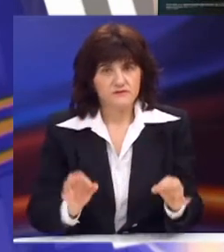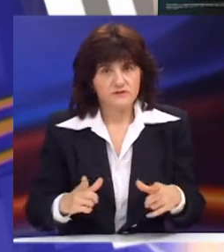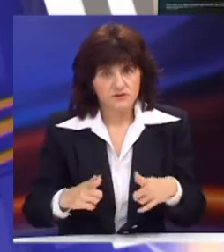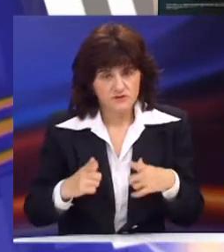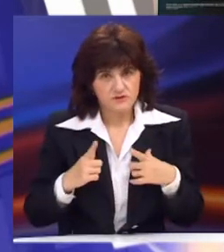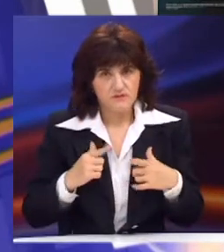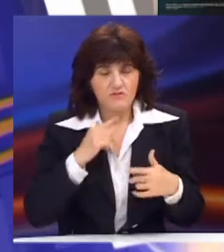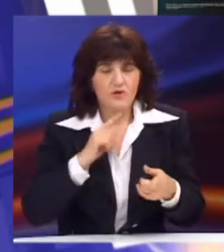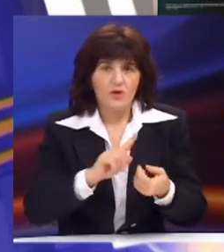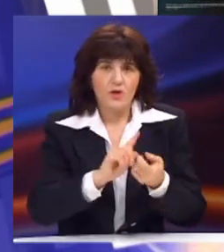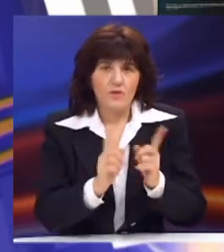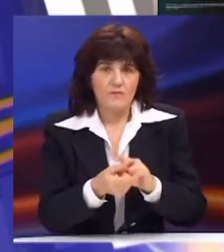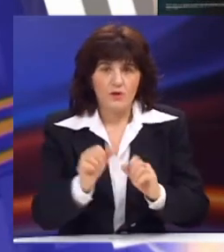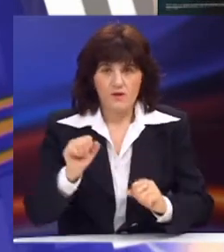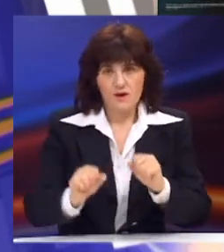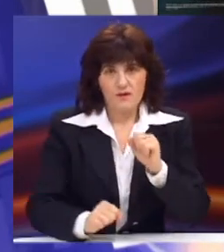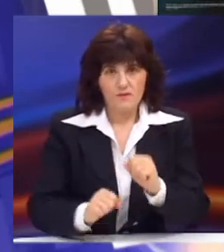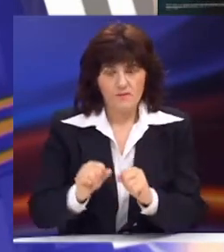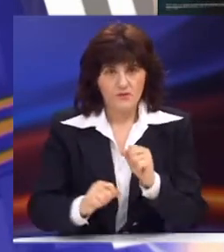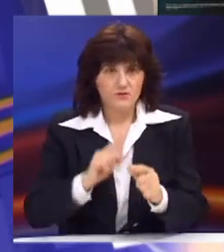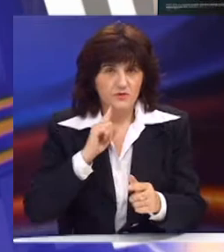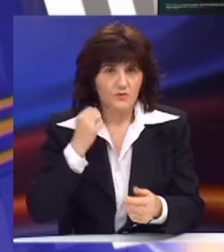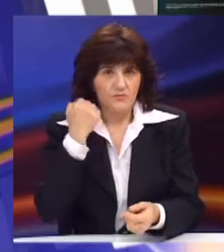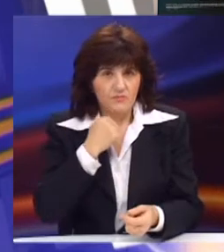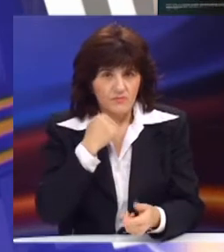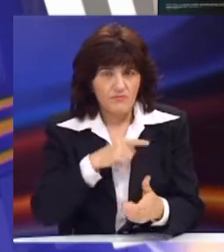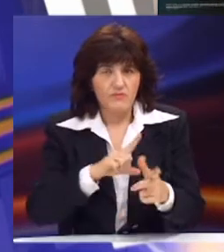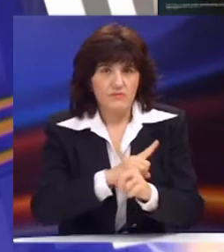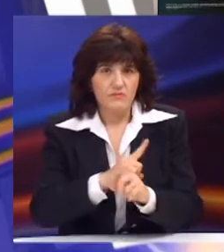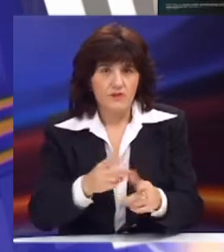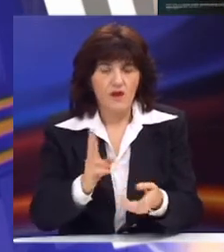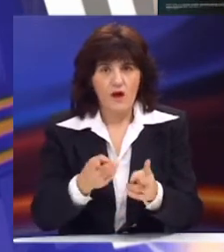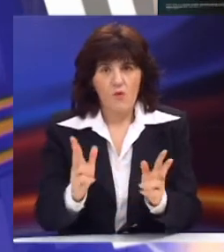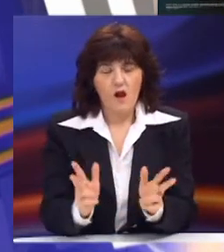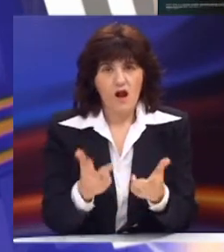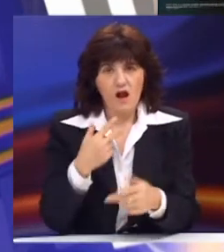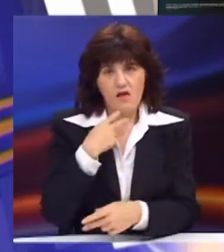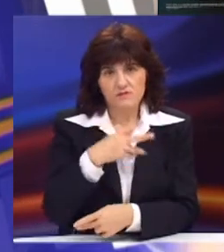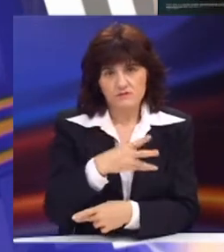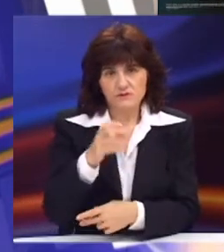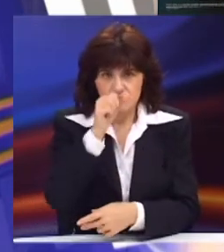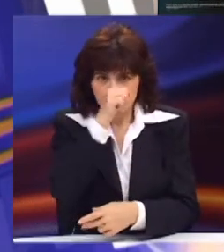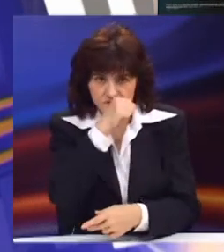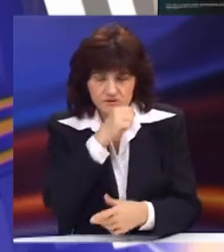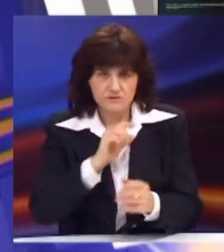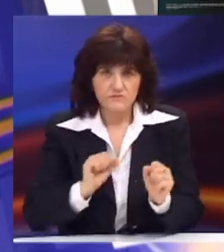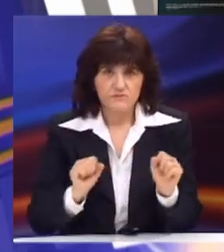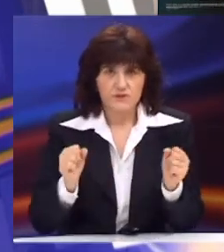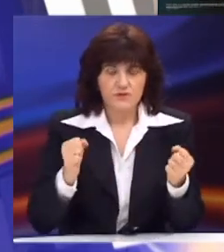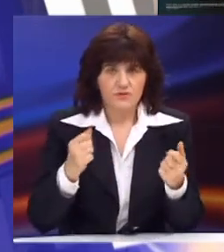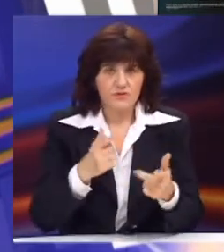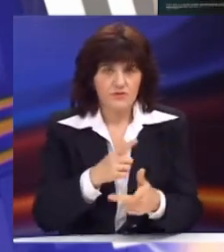promjena obrazaca ponašanja i razmišljanja počinilaca nasilja kako bi lakše kontrolisali ljutnju,